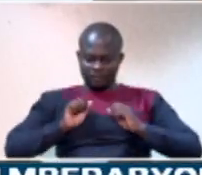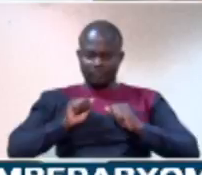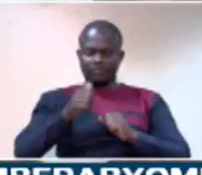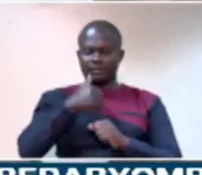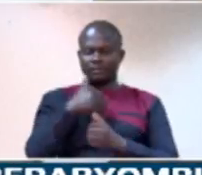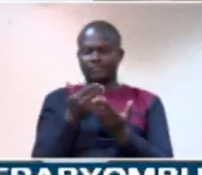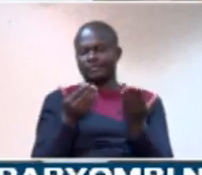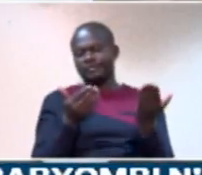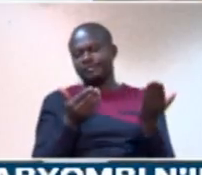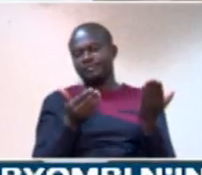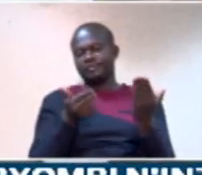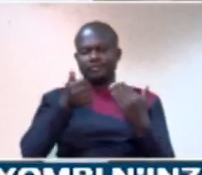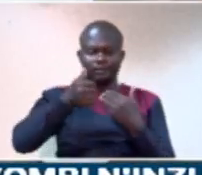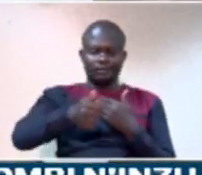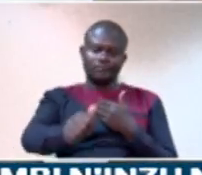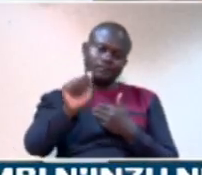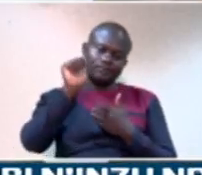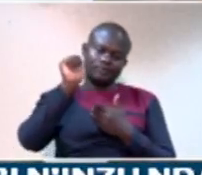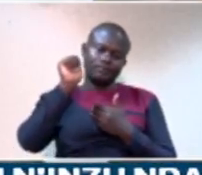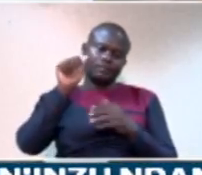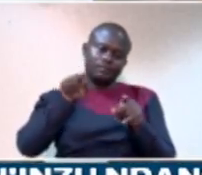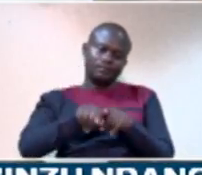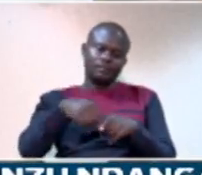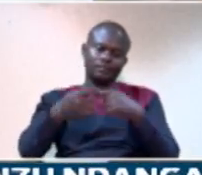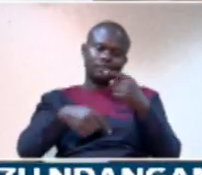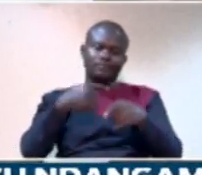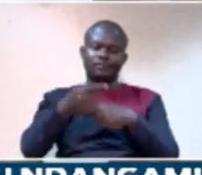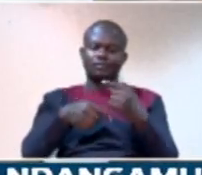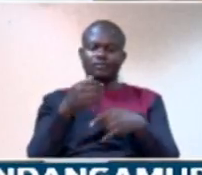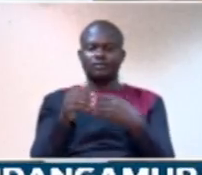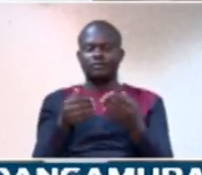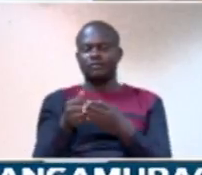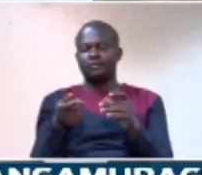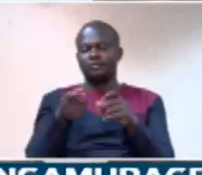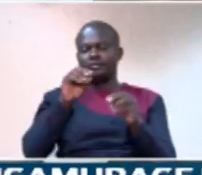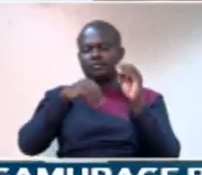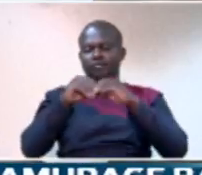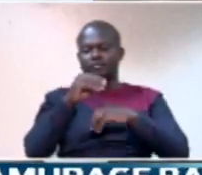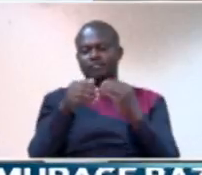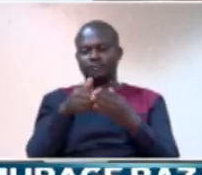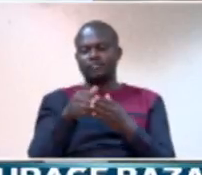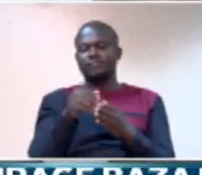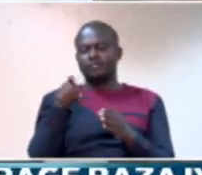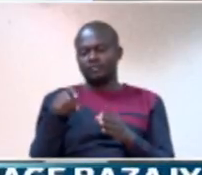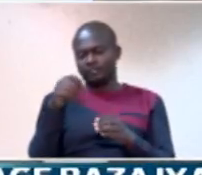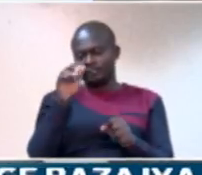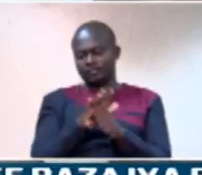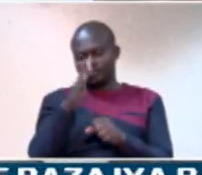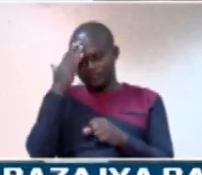bagize ariko no kugumya kongera umusaruro birakenewe, kubera